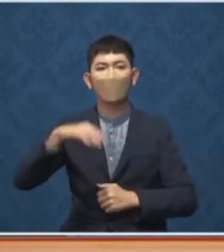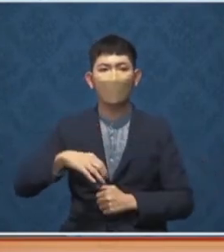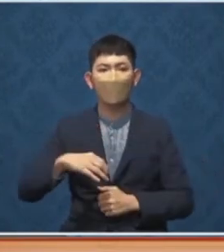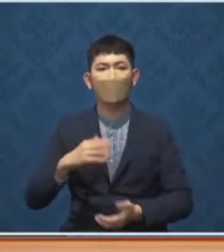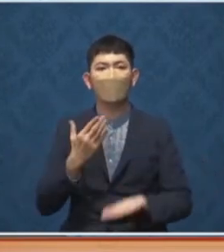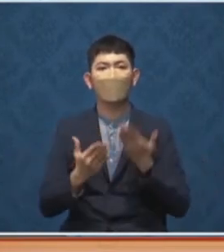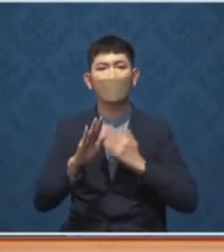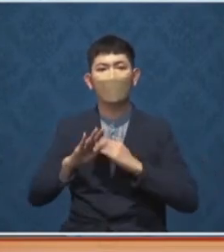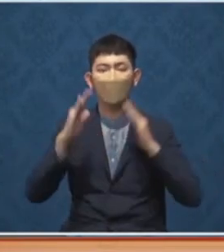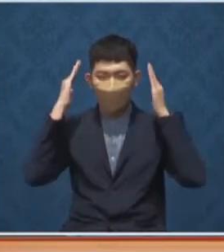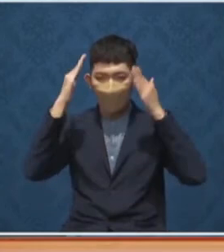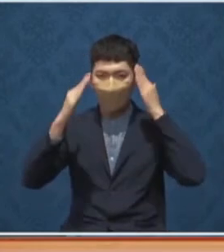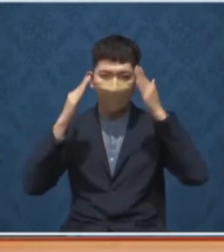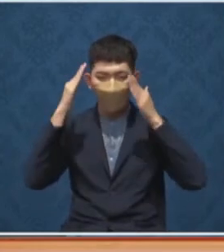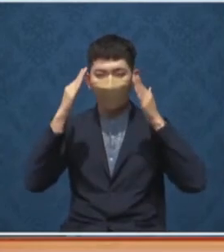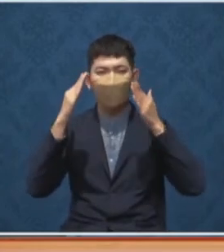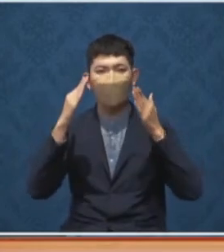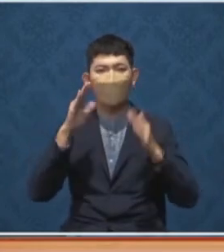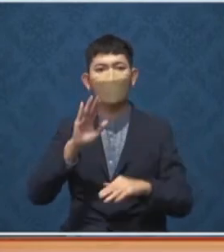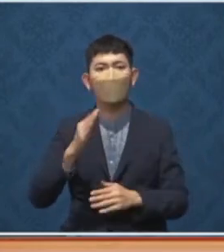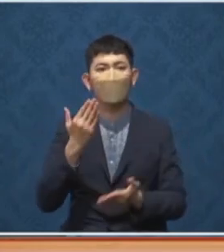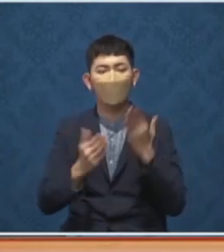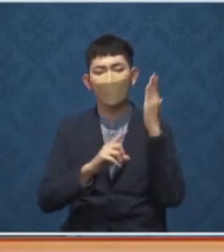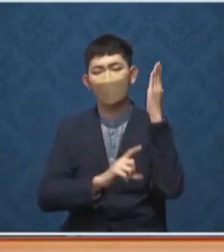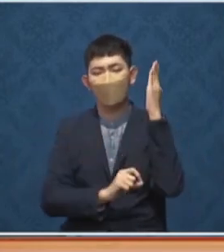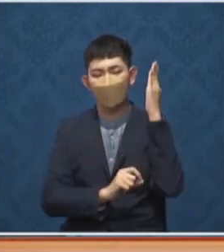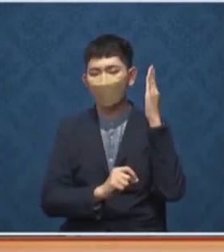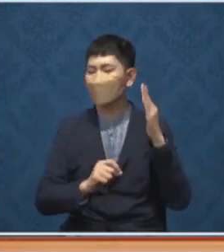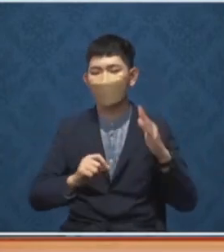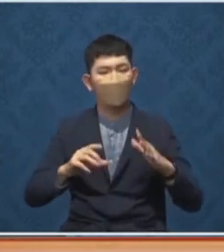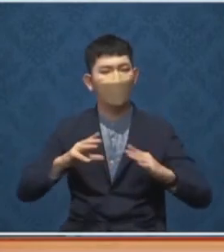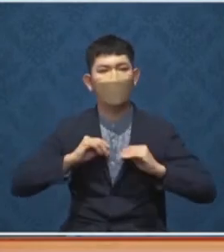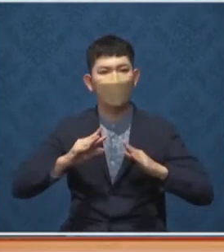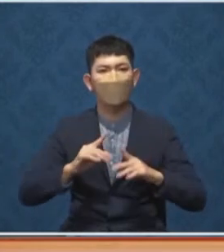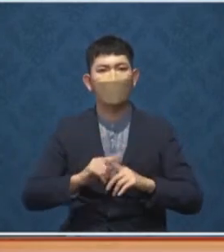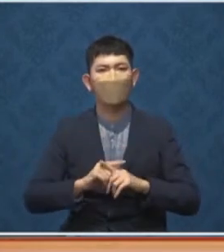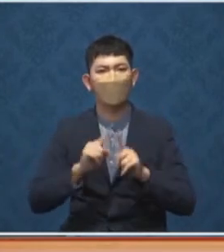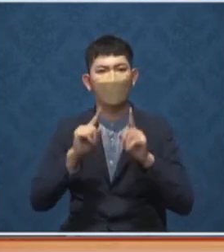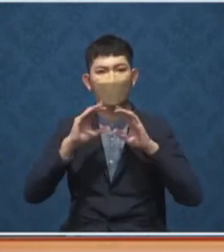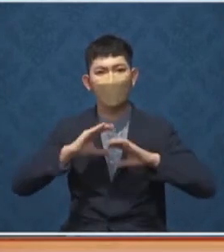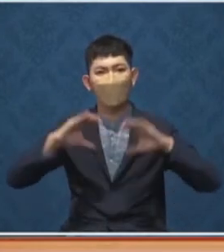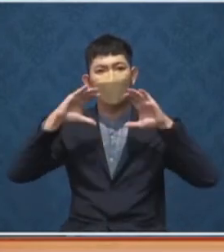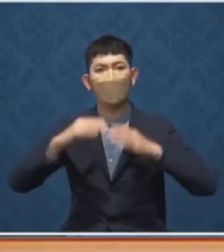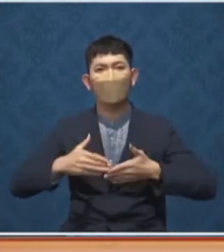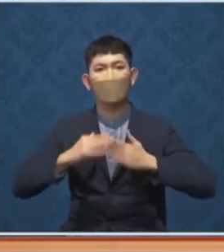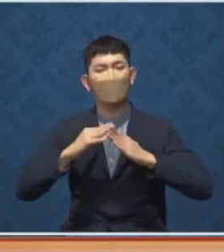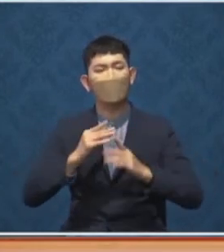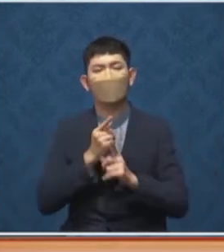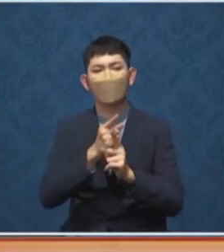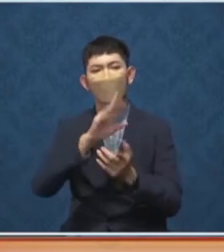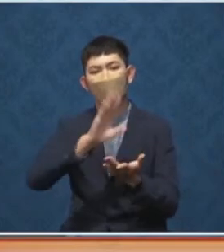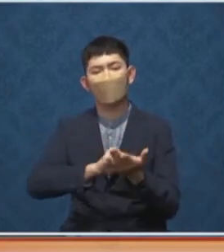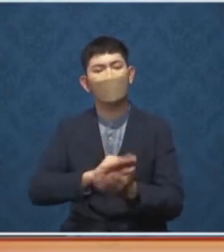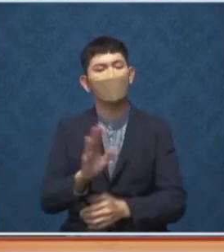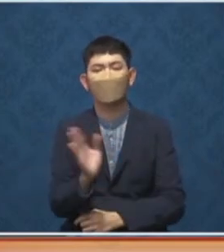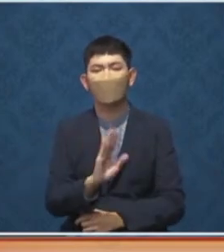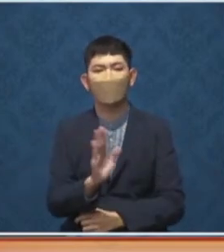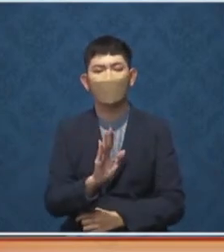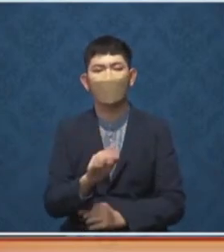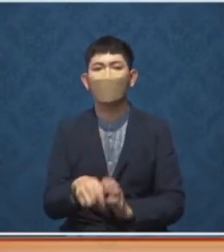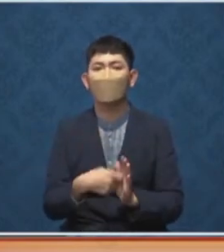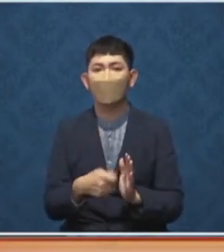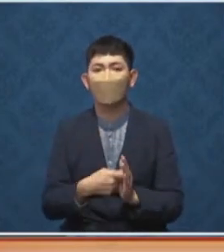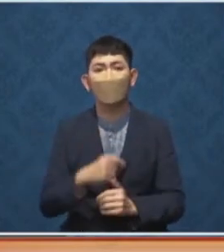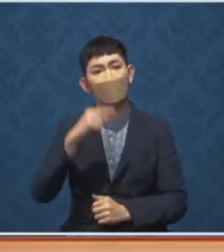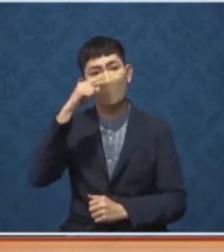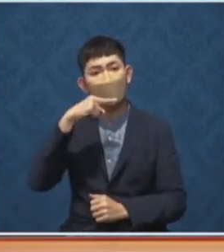นัญญาของมาเลเซีย แลวก็ Factory ของรัฐบาลสิกรโปลซึจัตงโยรฐบลเช่นกัน ก็ไม่รวมไใฐานข้มูลนี้เช่นกันหน่วยงาน